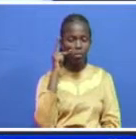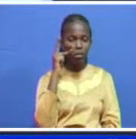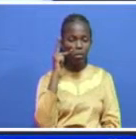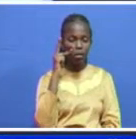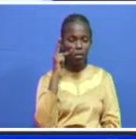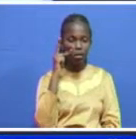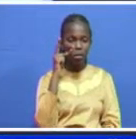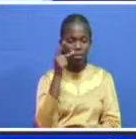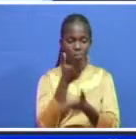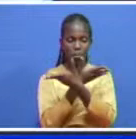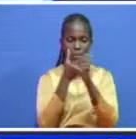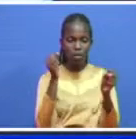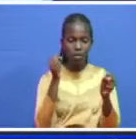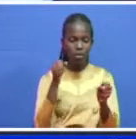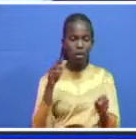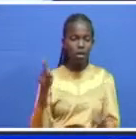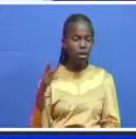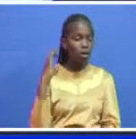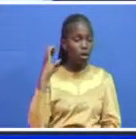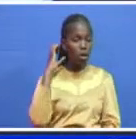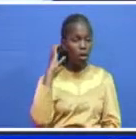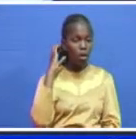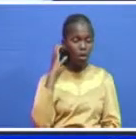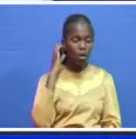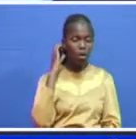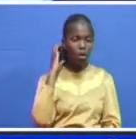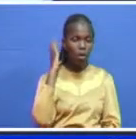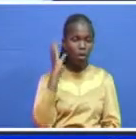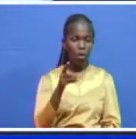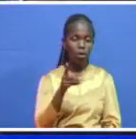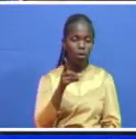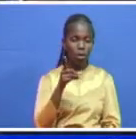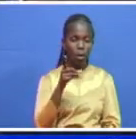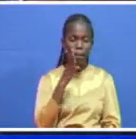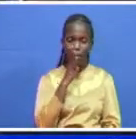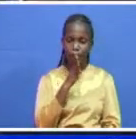yu wandhi ya Kenya. Benjamin Mwaka ni watu mbanisi ya ingewa.